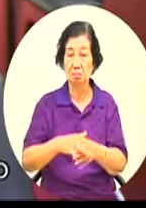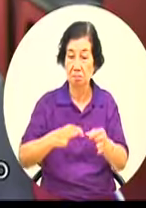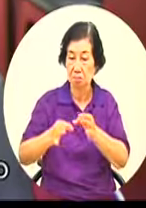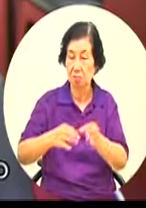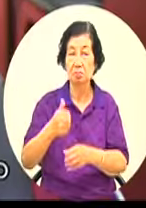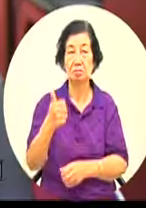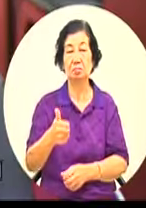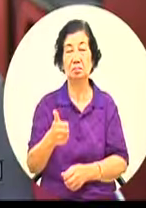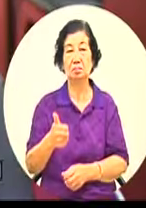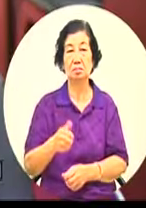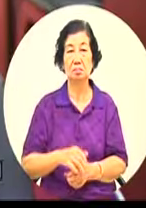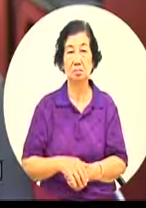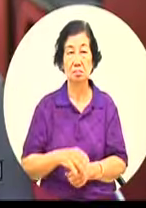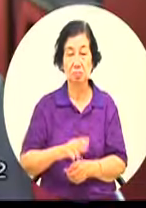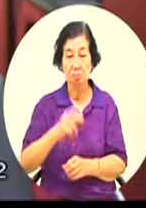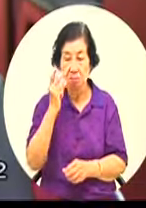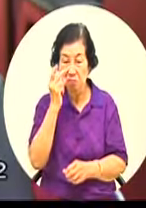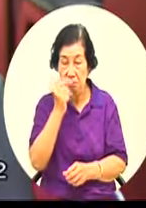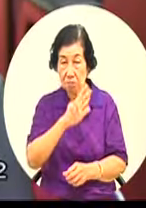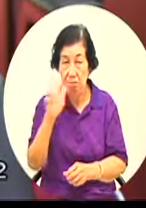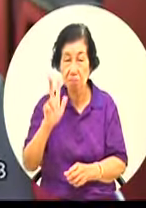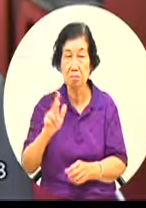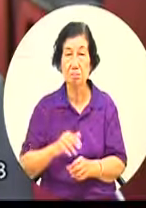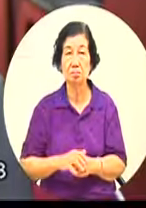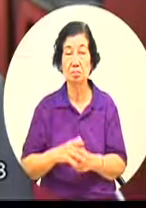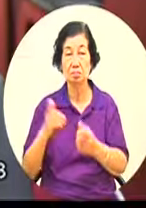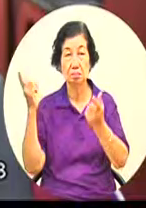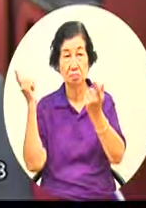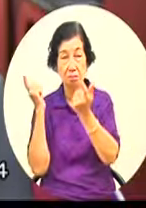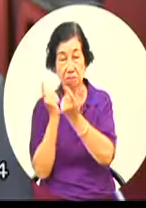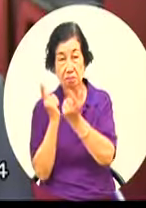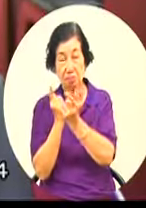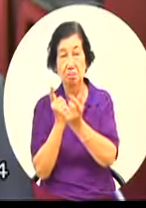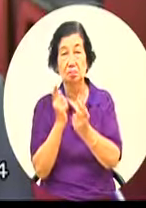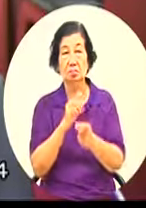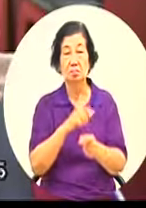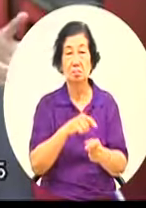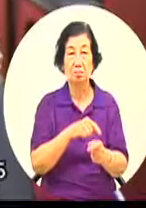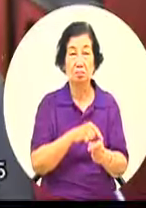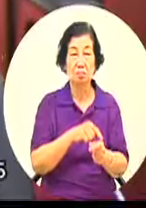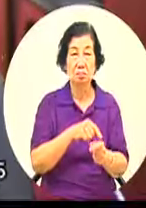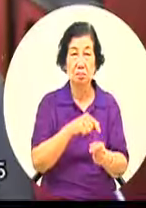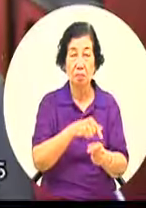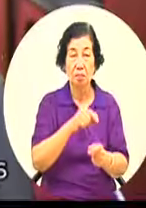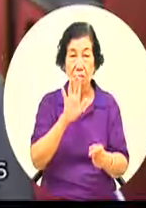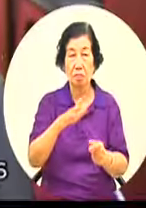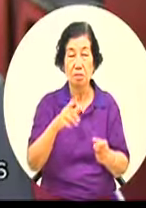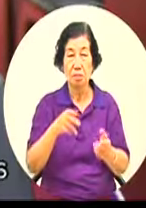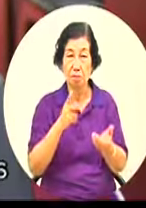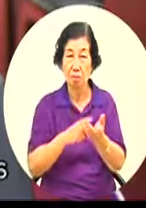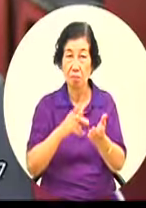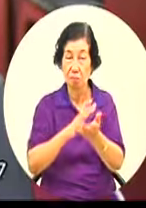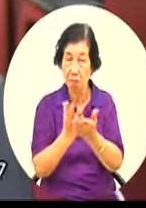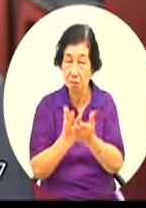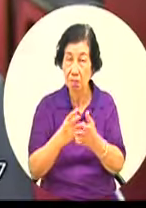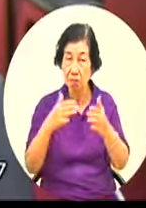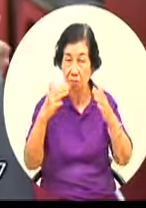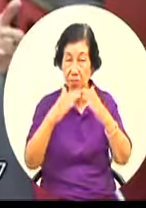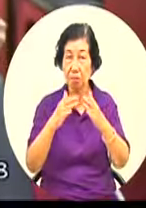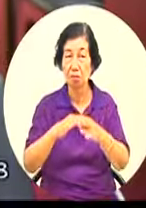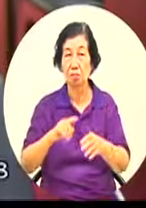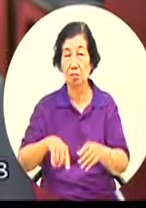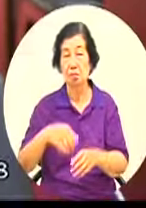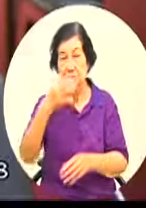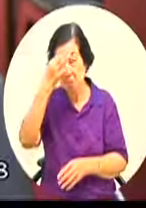特色。我常说北有北投图书馆，南如果有高雄在凤山的一个，举个例，